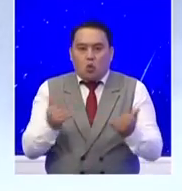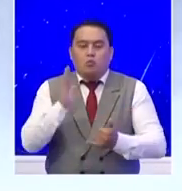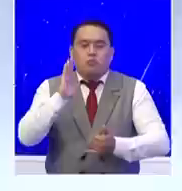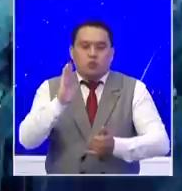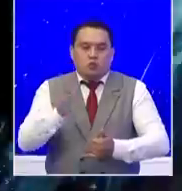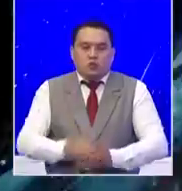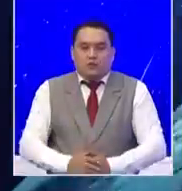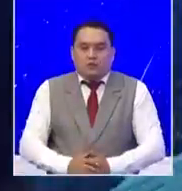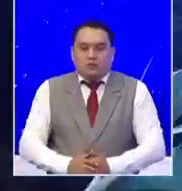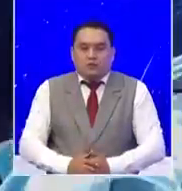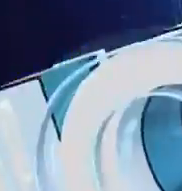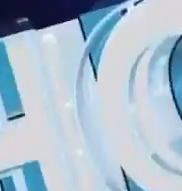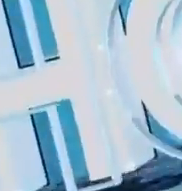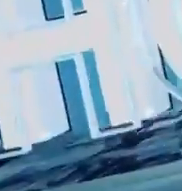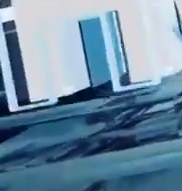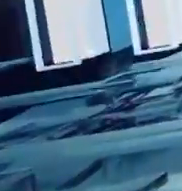будущее.